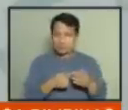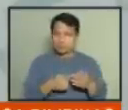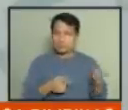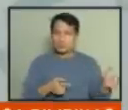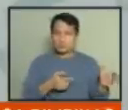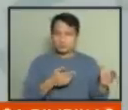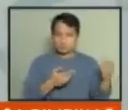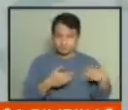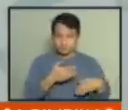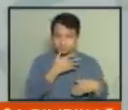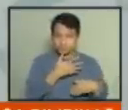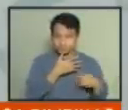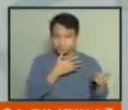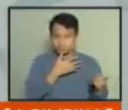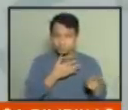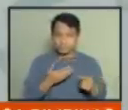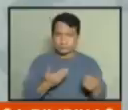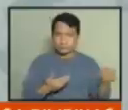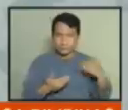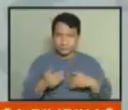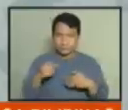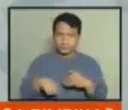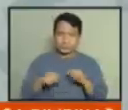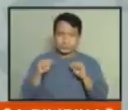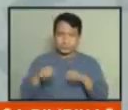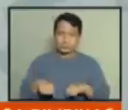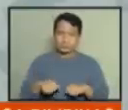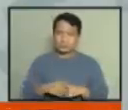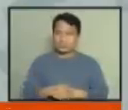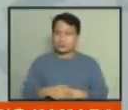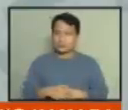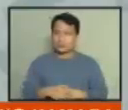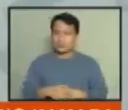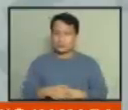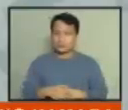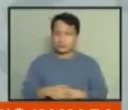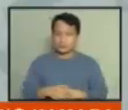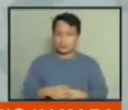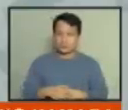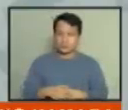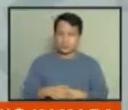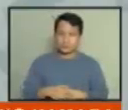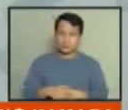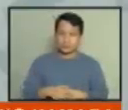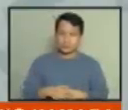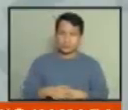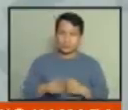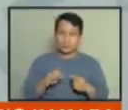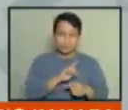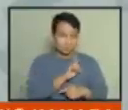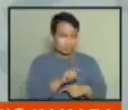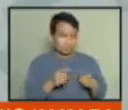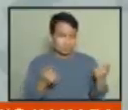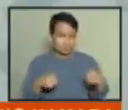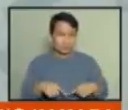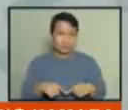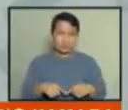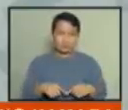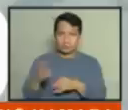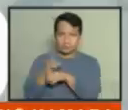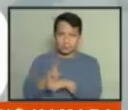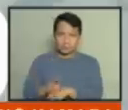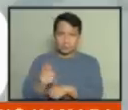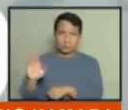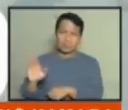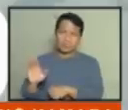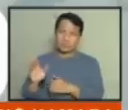si nanay. Oh. Kung makakapunta po siya sa aming tanggapan. Nakausap po na po siya, sir. Oh. ano nangyari? Dapat ipasok na namin